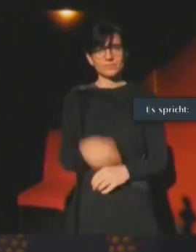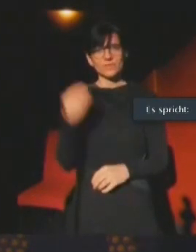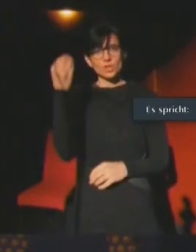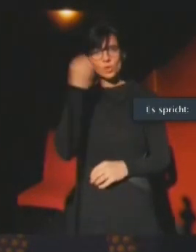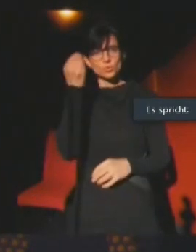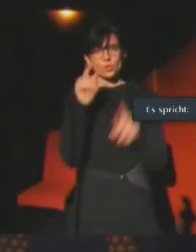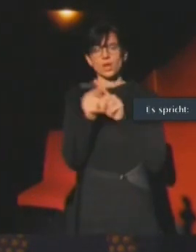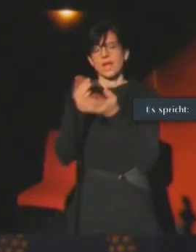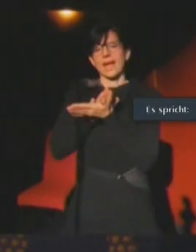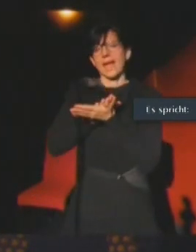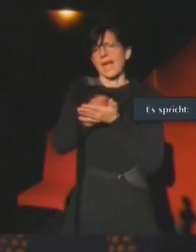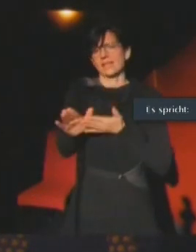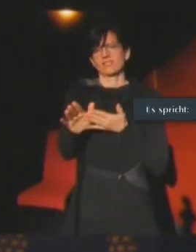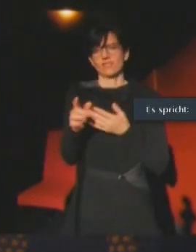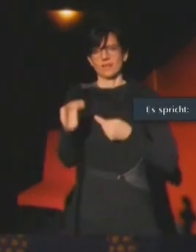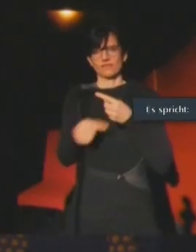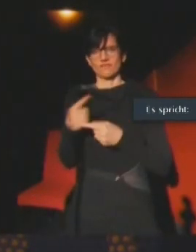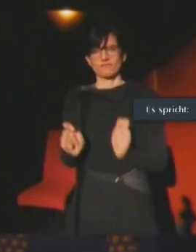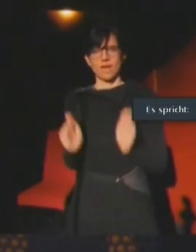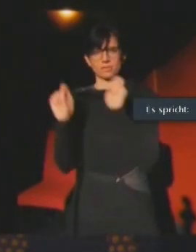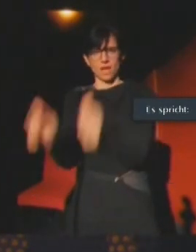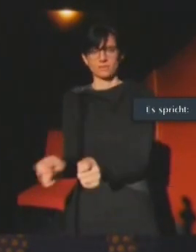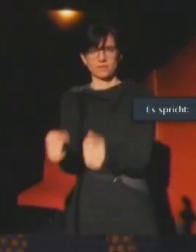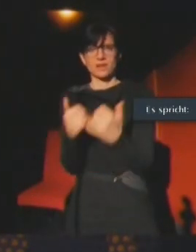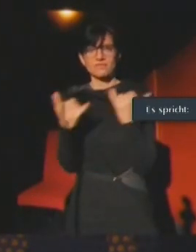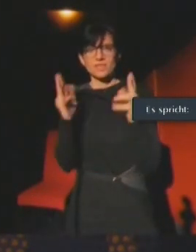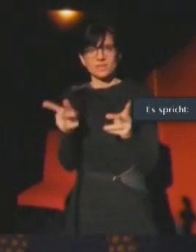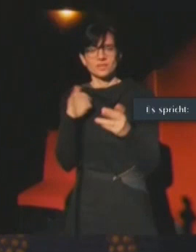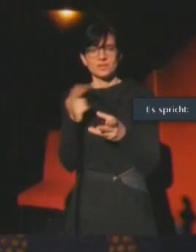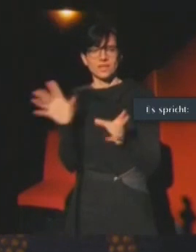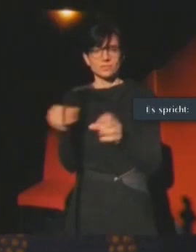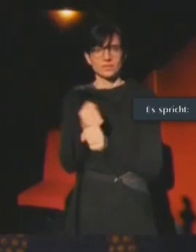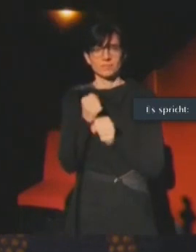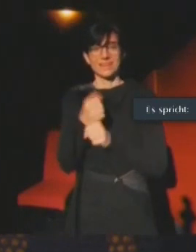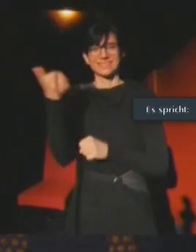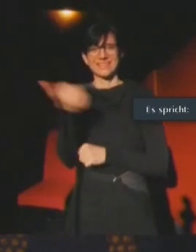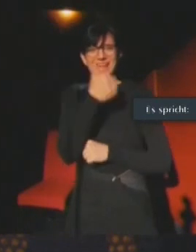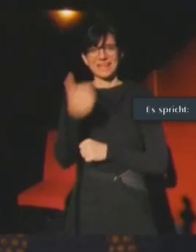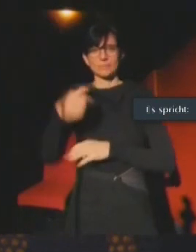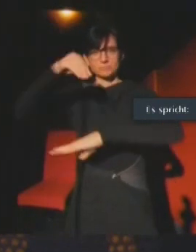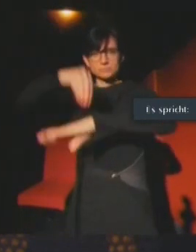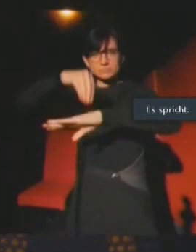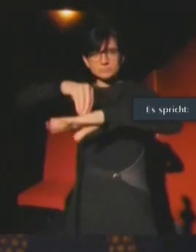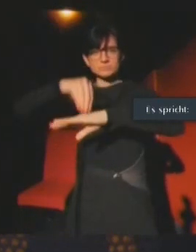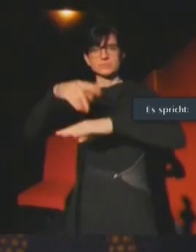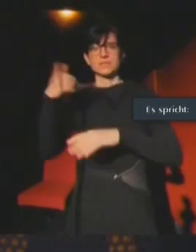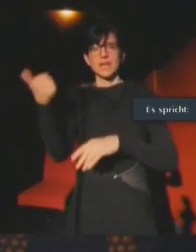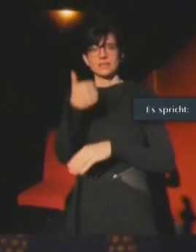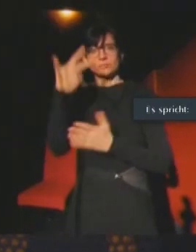vereinfachtes Verfahren, am Erasmus-Programm teilzunehmen. Sie lassen sich einmal akkreditieren, weil sie